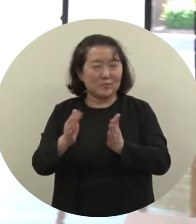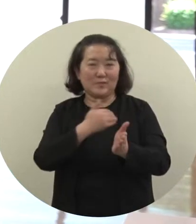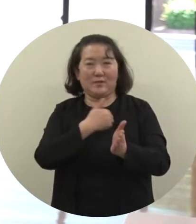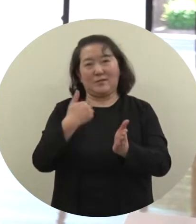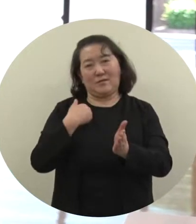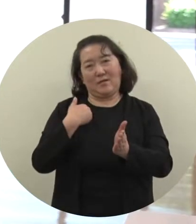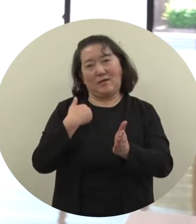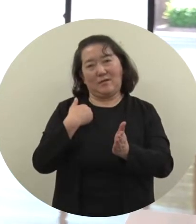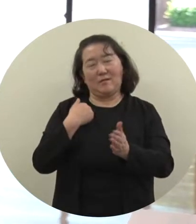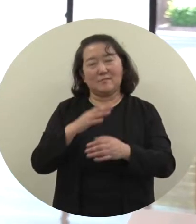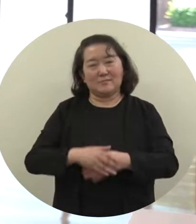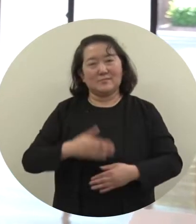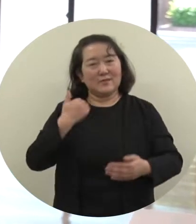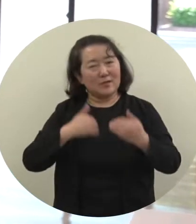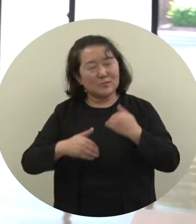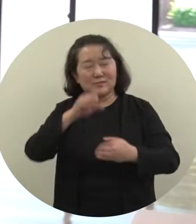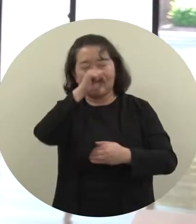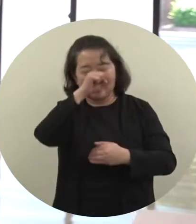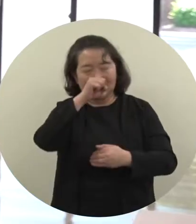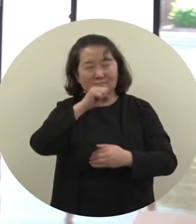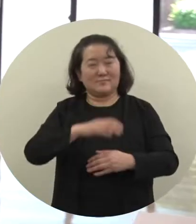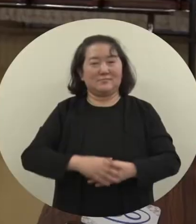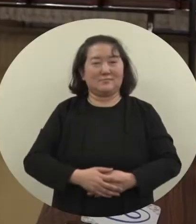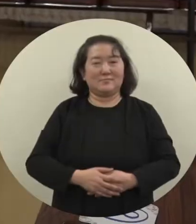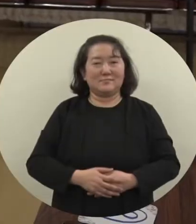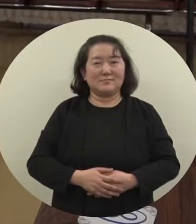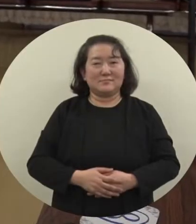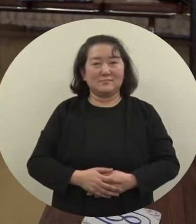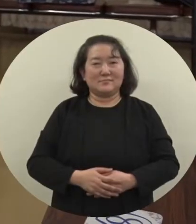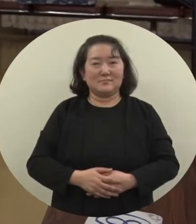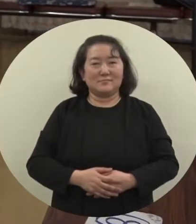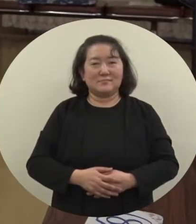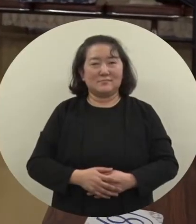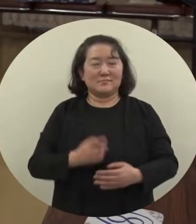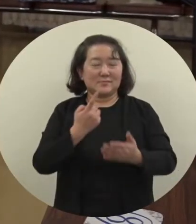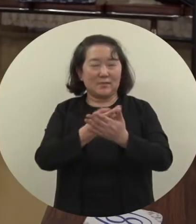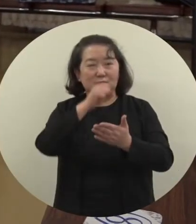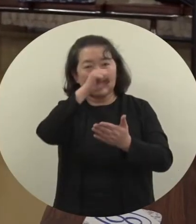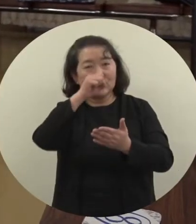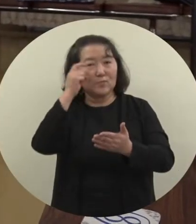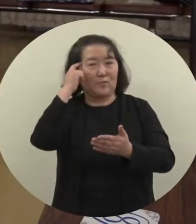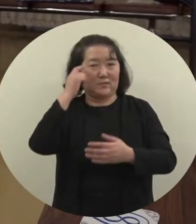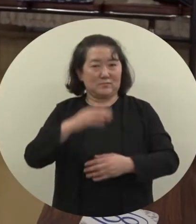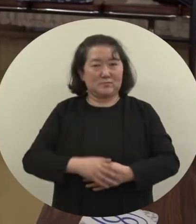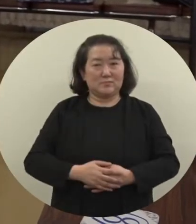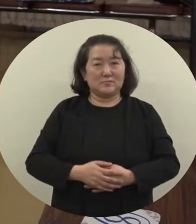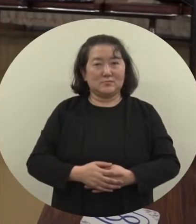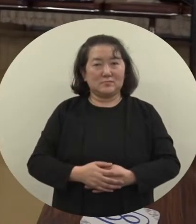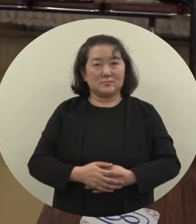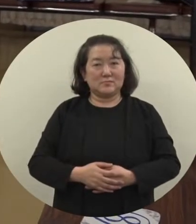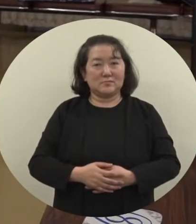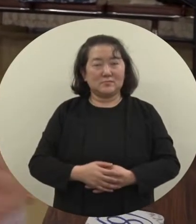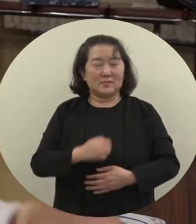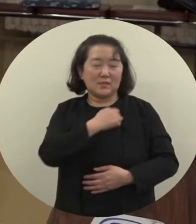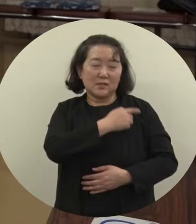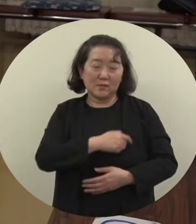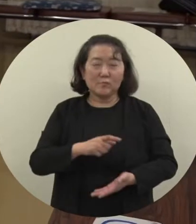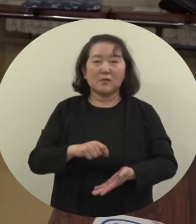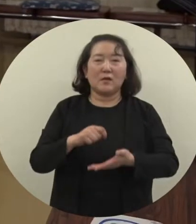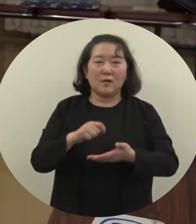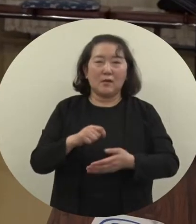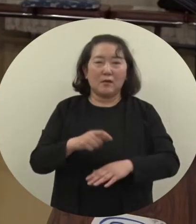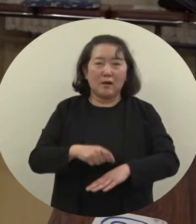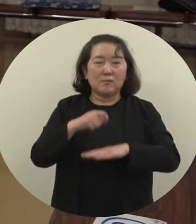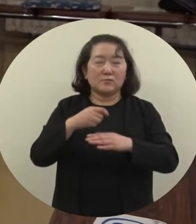識も増えて楽しくて良かったです。 参加して良かったなと思います。なんか気が楽になるという